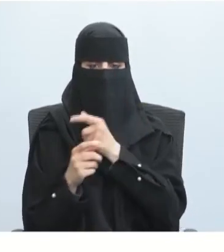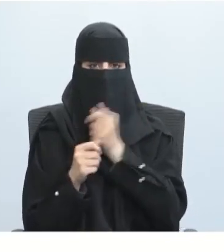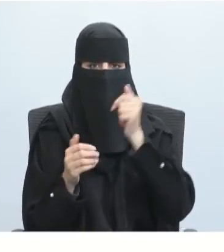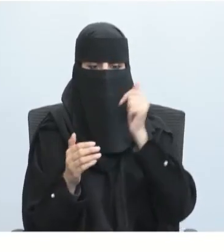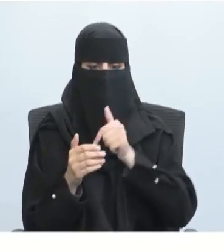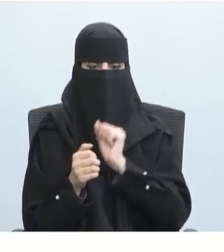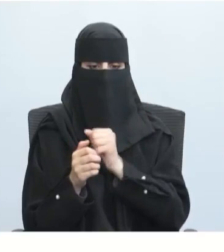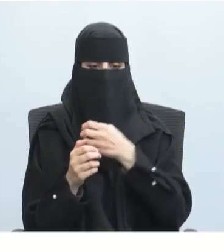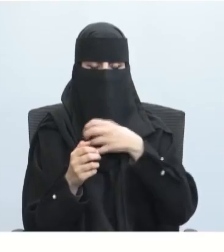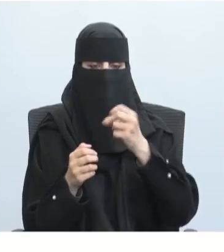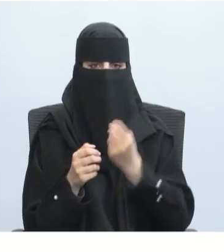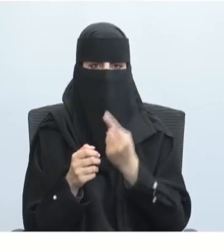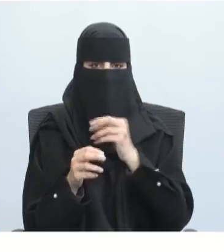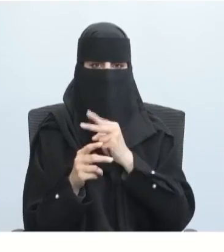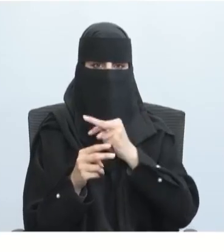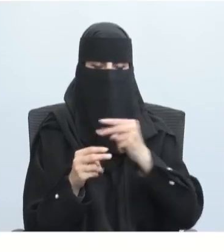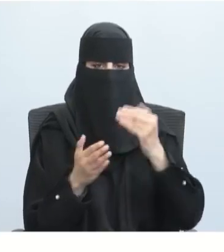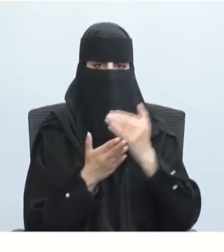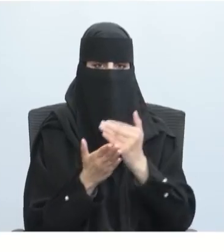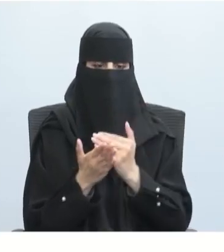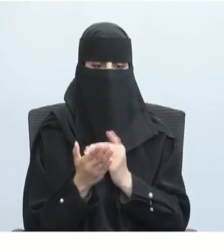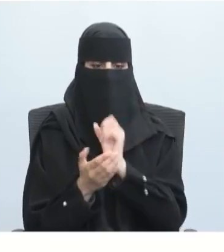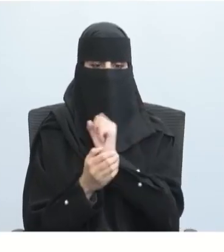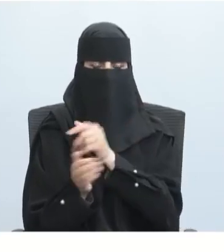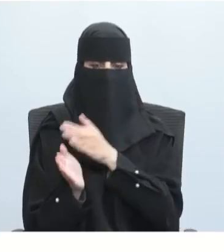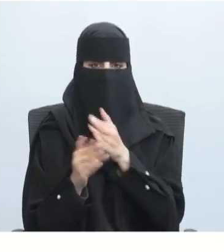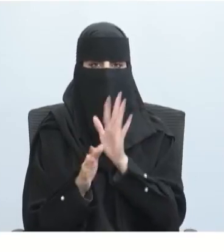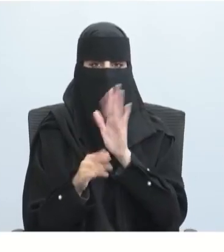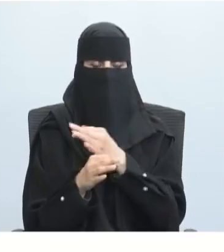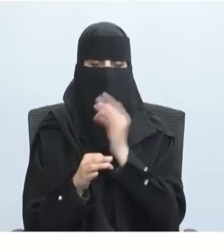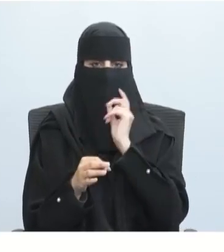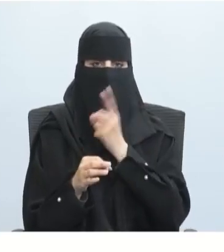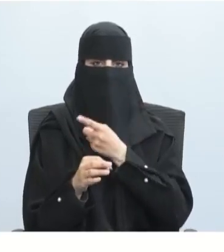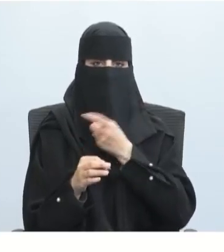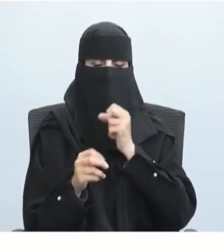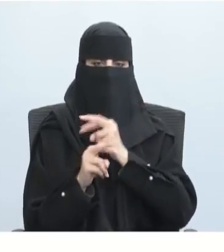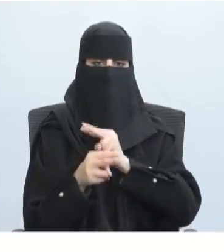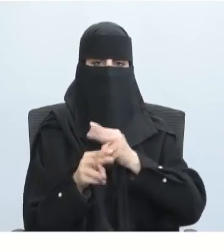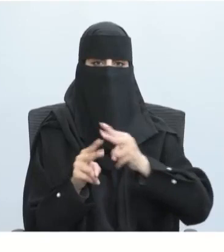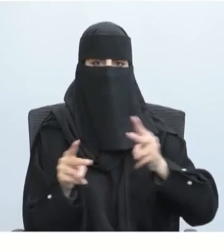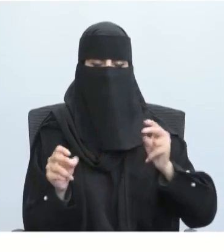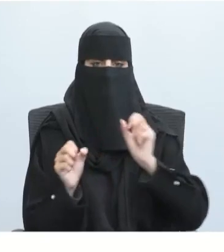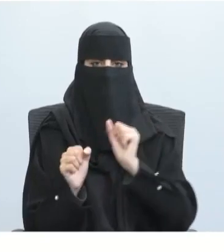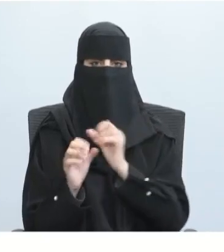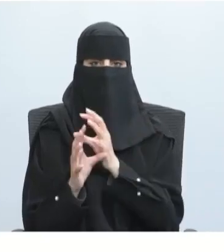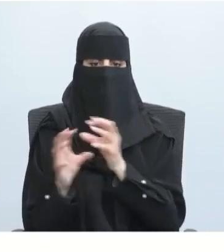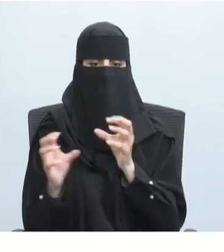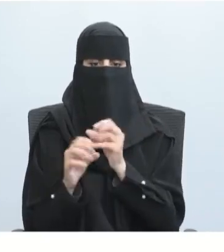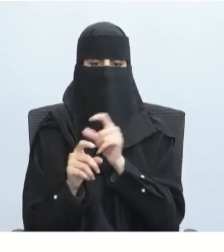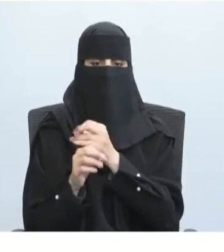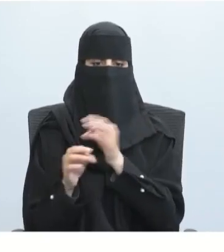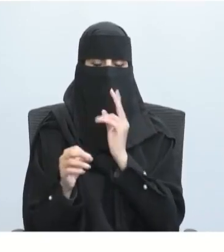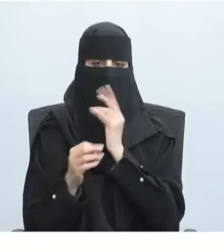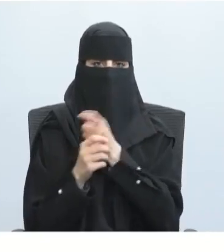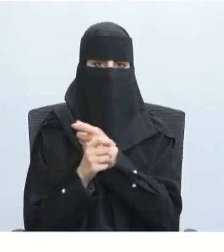للمبلغ واحد وايضا لسلسله وذكرنا قد يكون هنالك حالات هي ايضا مختلفه بمعنى قد لا تكون